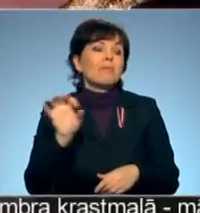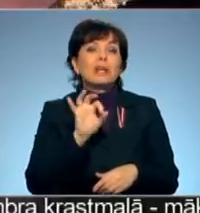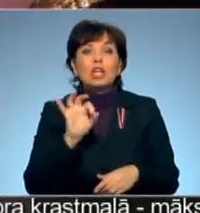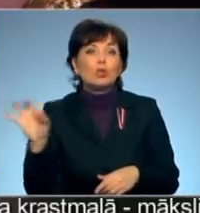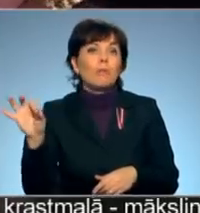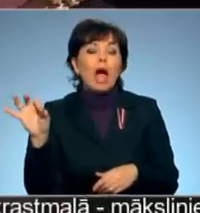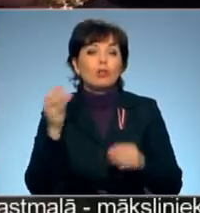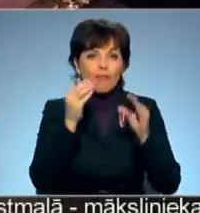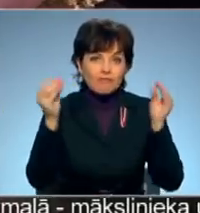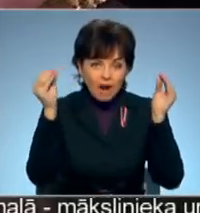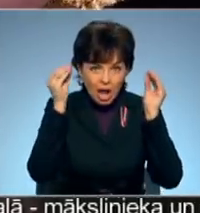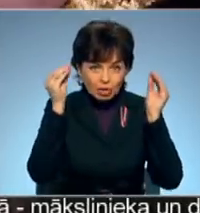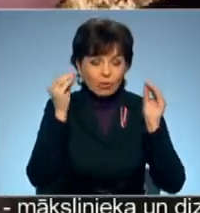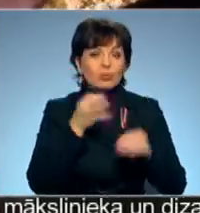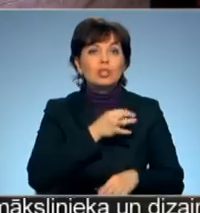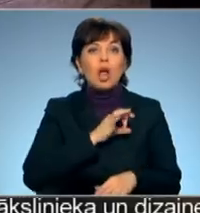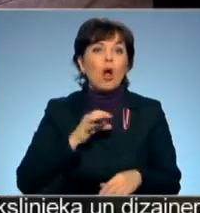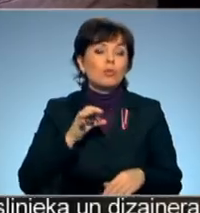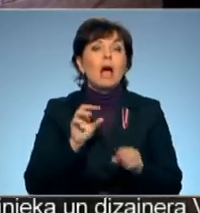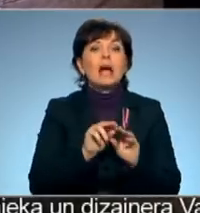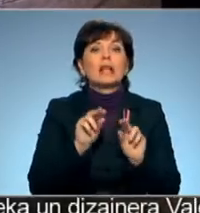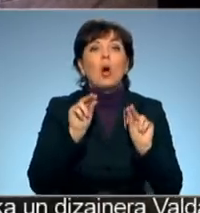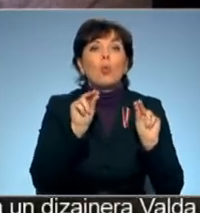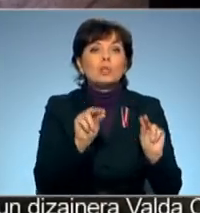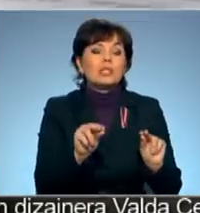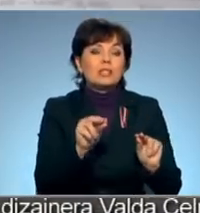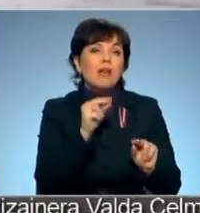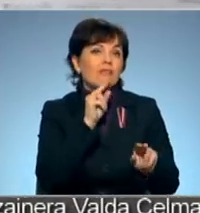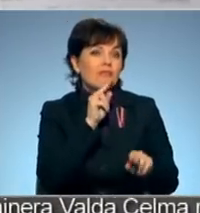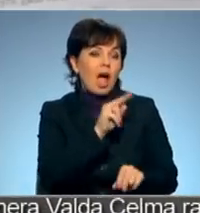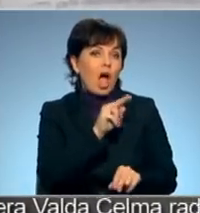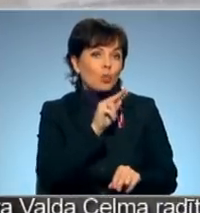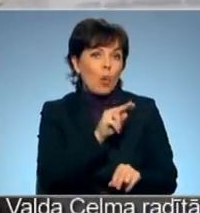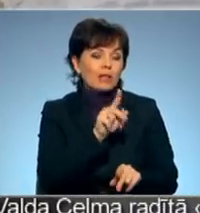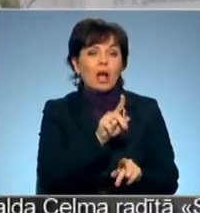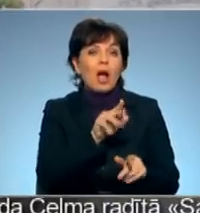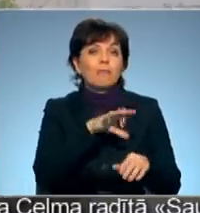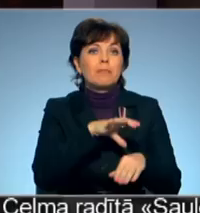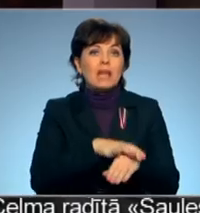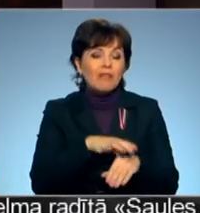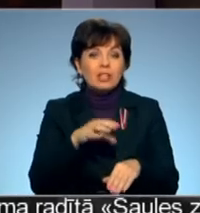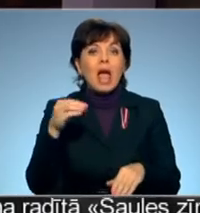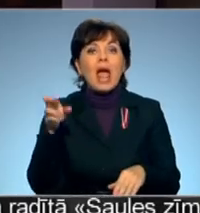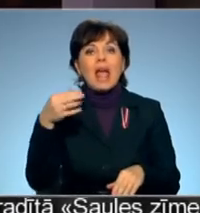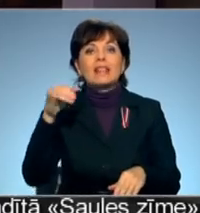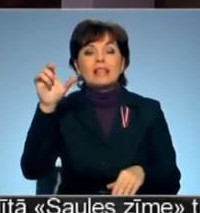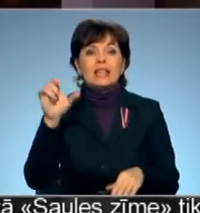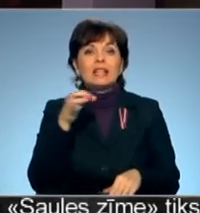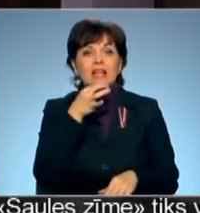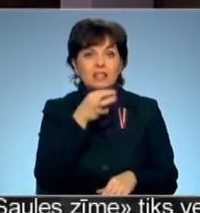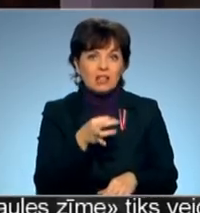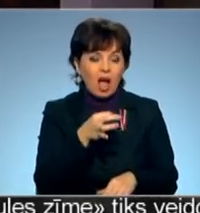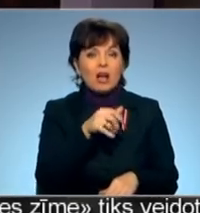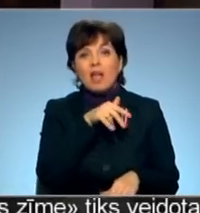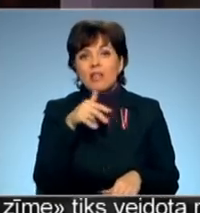nu, vairāk kā tāds uzticīgs vērotājs to vērot un piefiksēt. Edīte saka, viņai nav bijis